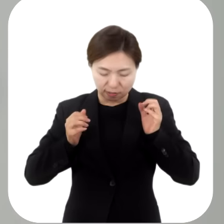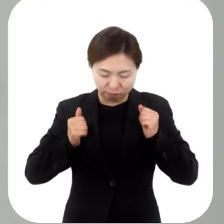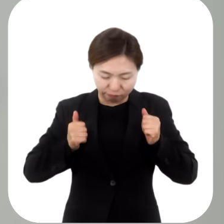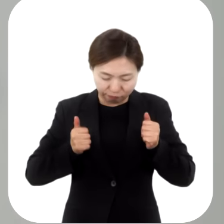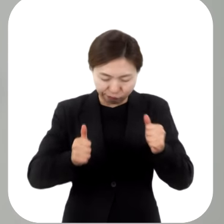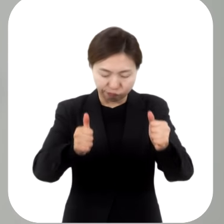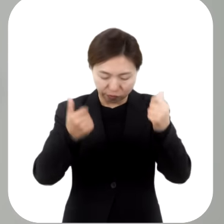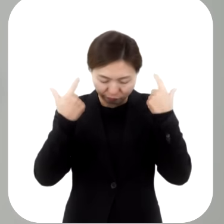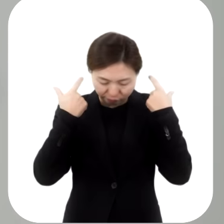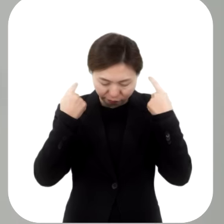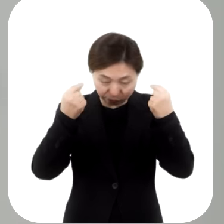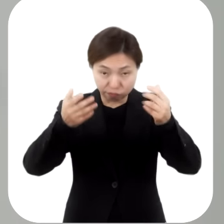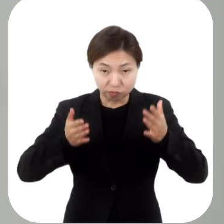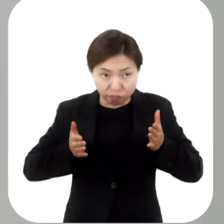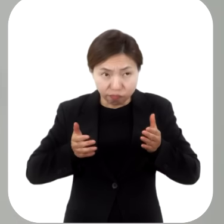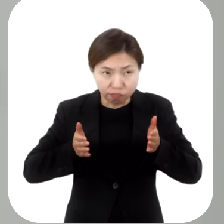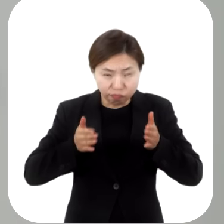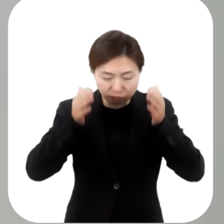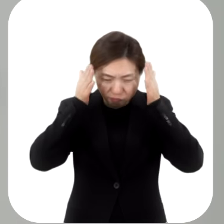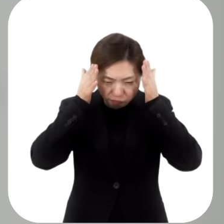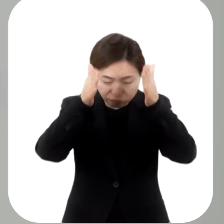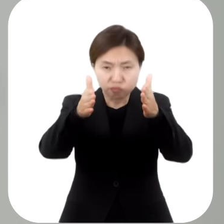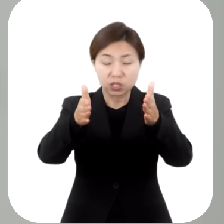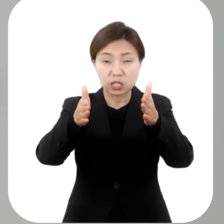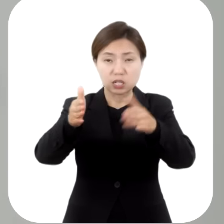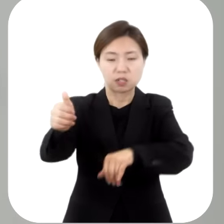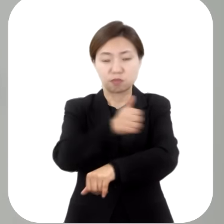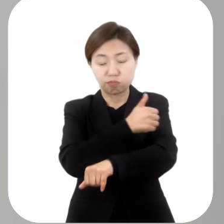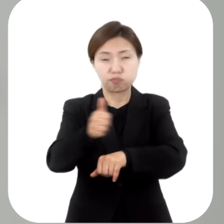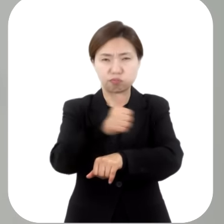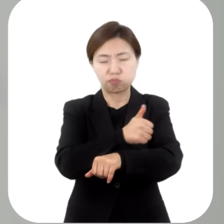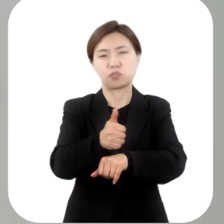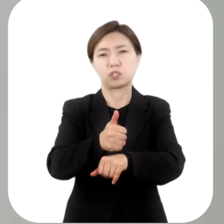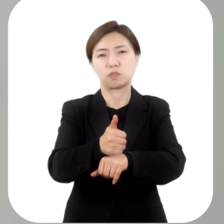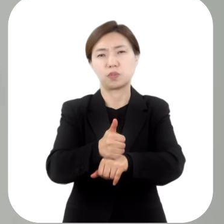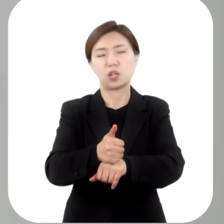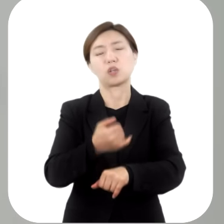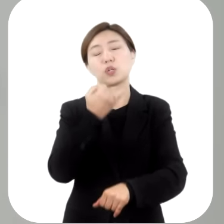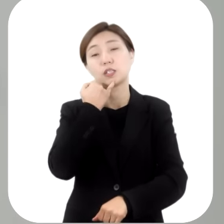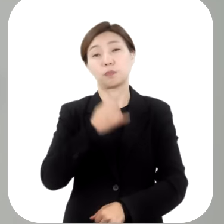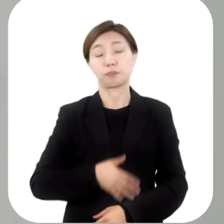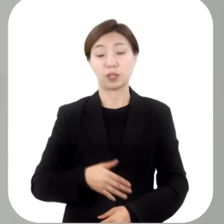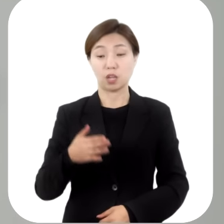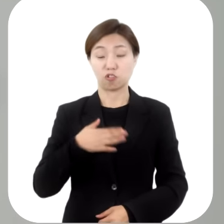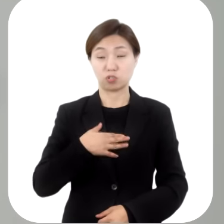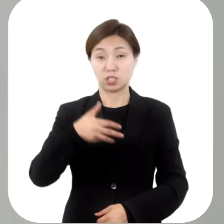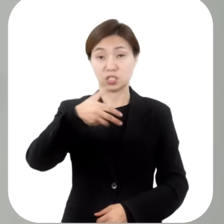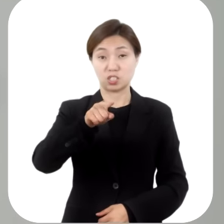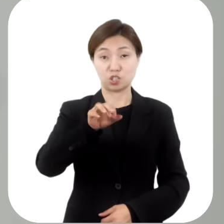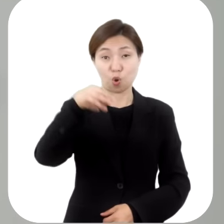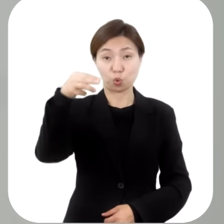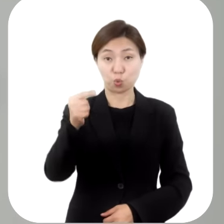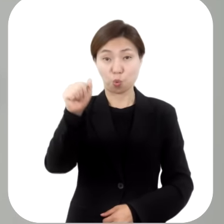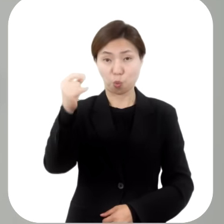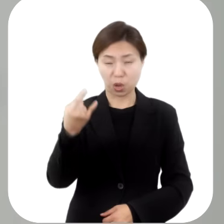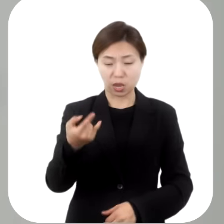삼아 꾸준히 다니면 이 극복이 됩니다. 우리 정토의 공동체에 사는